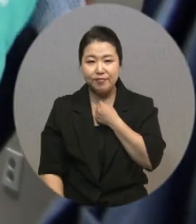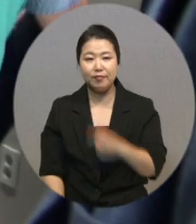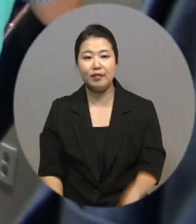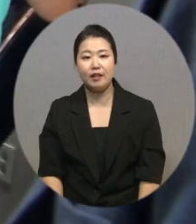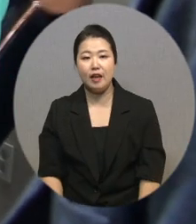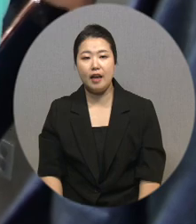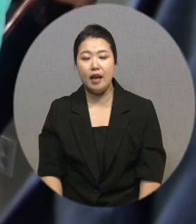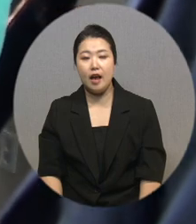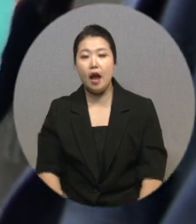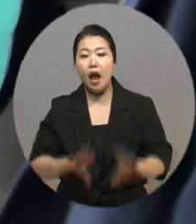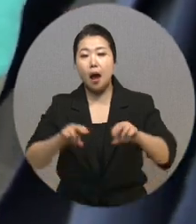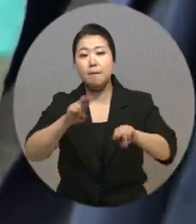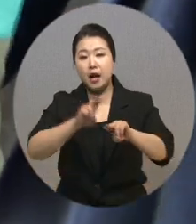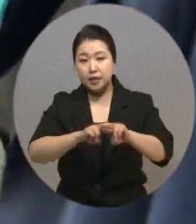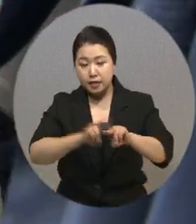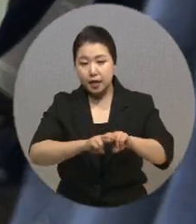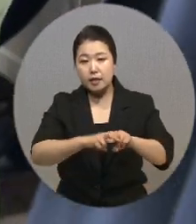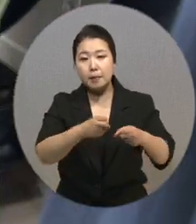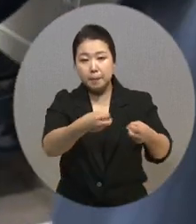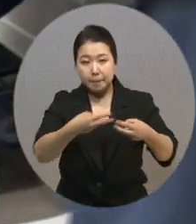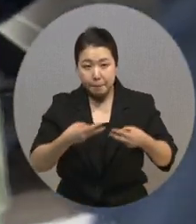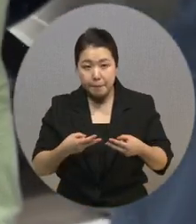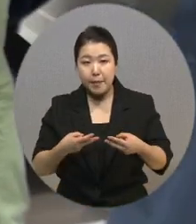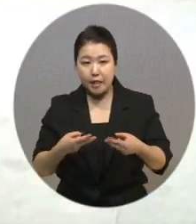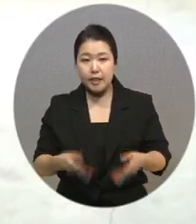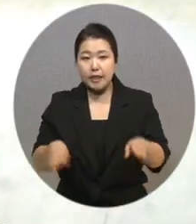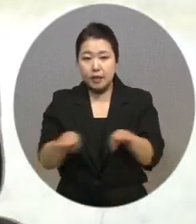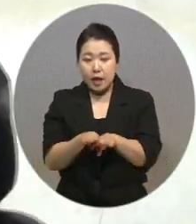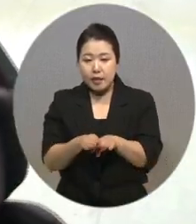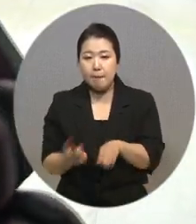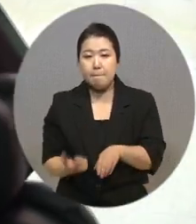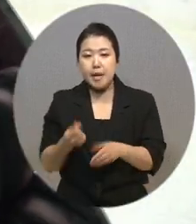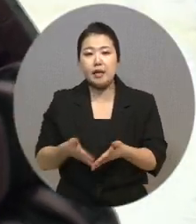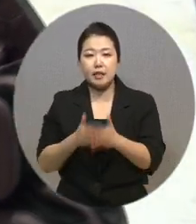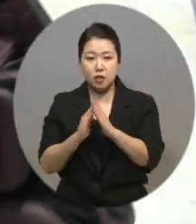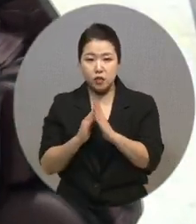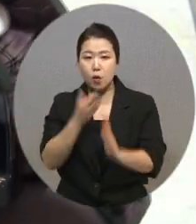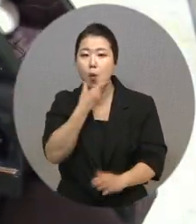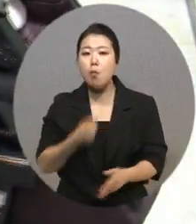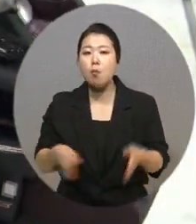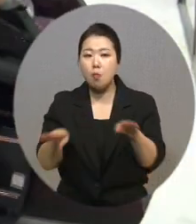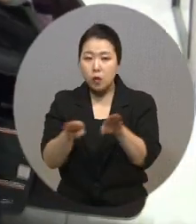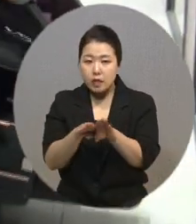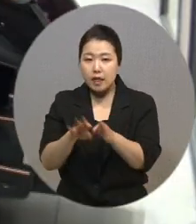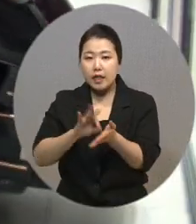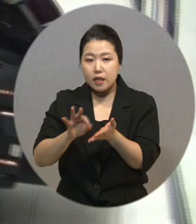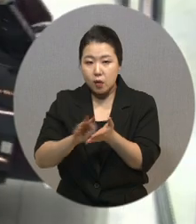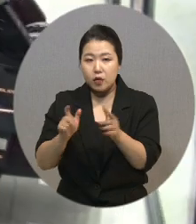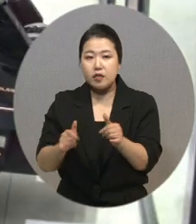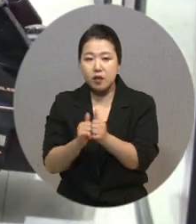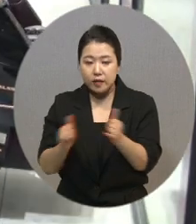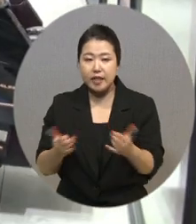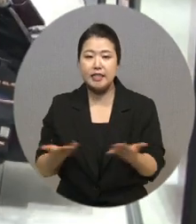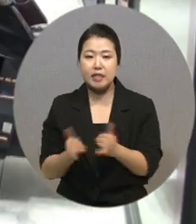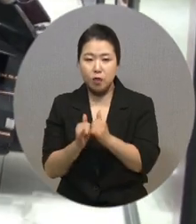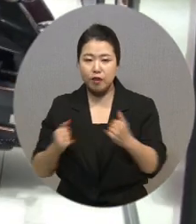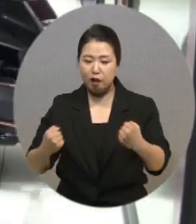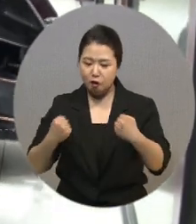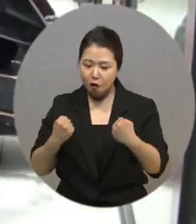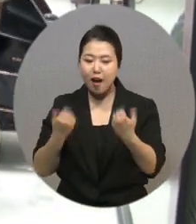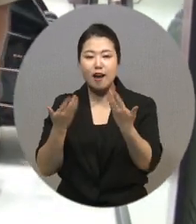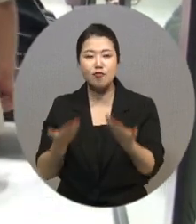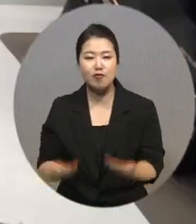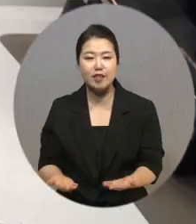안마의자를 기증받은 각 기관은 신속한 설치로 복지관 이용 지역 주민들 직원들의 건강한